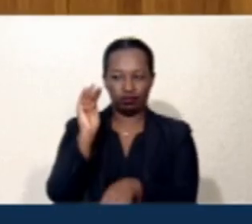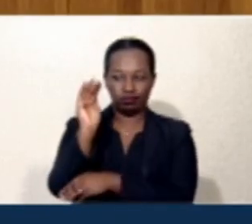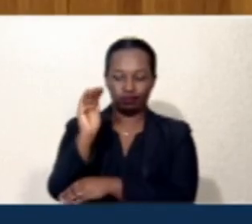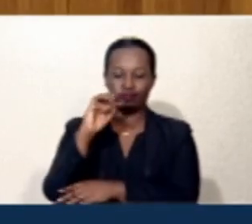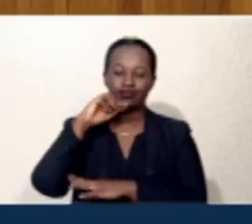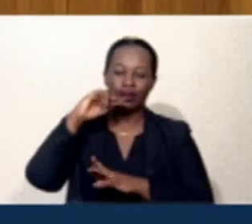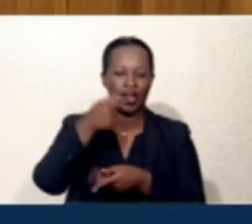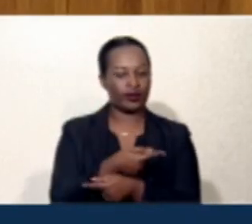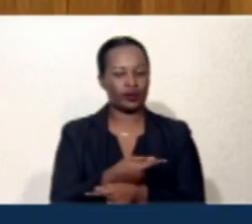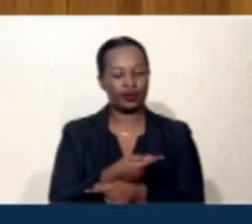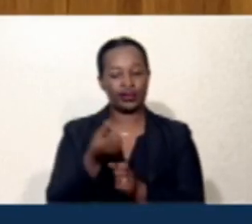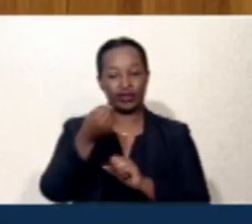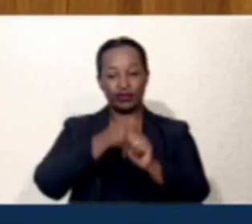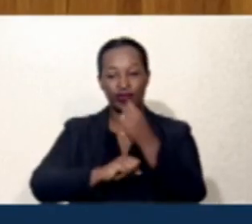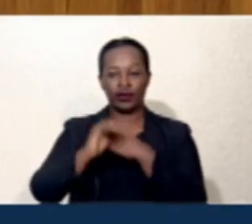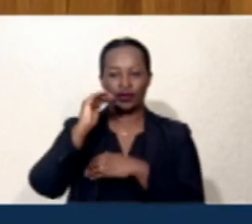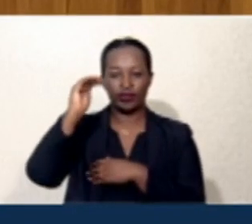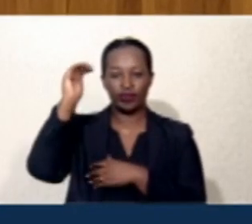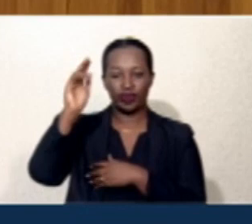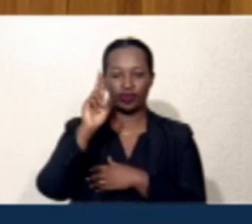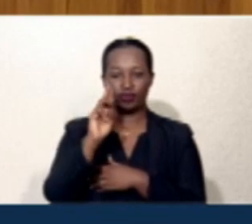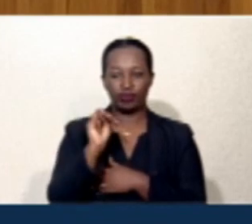Ibikorwa by'urwego rw'umuvunyi muri uyu mwaka wa